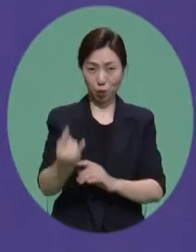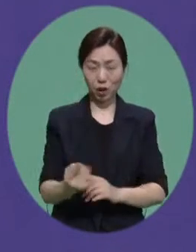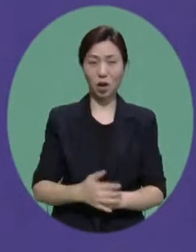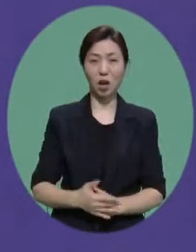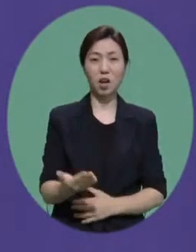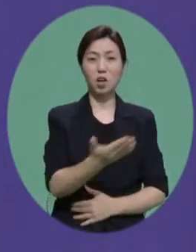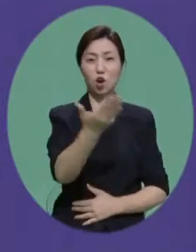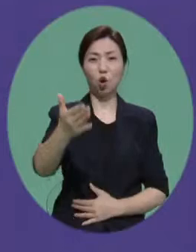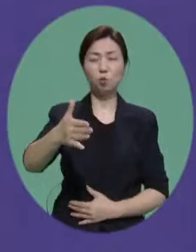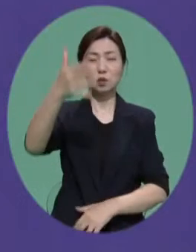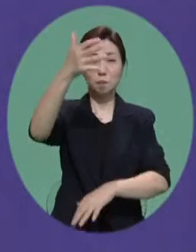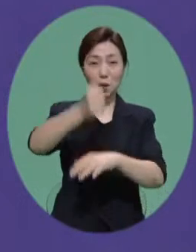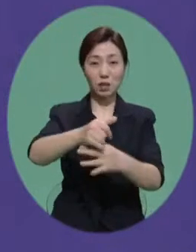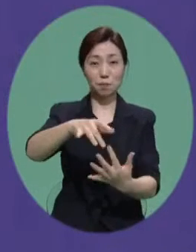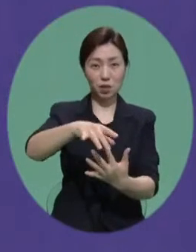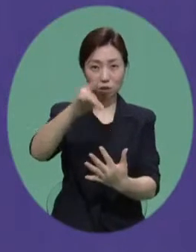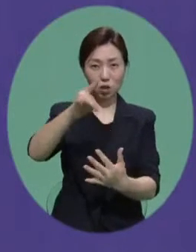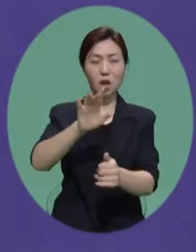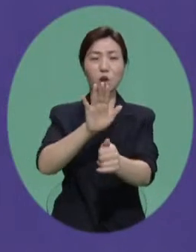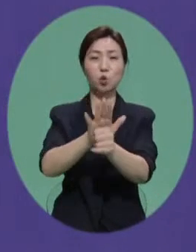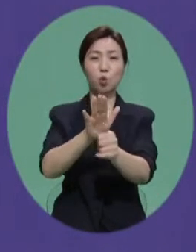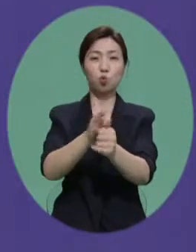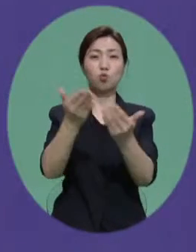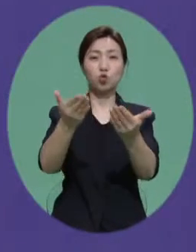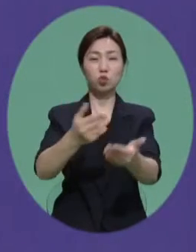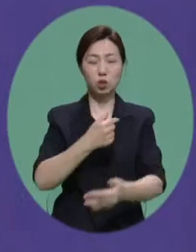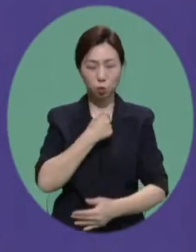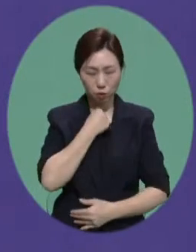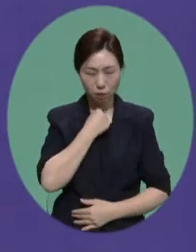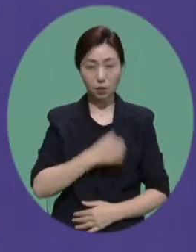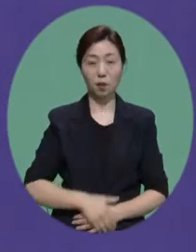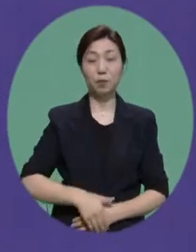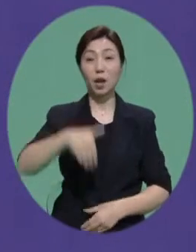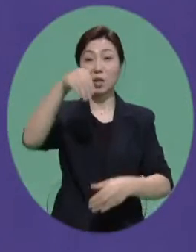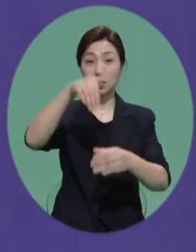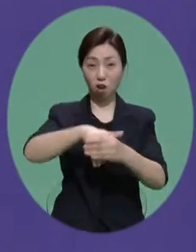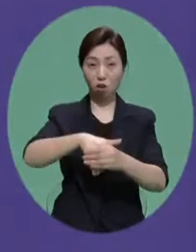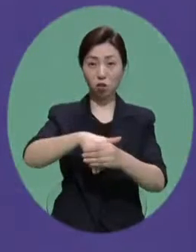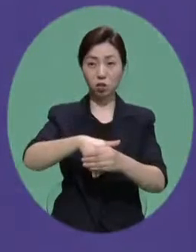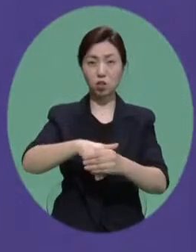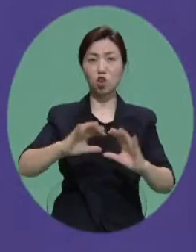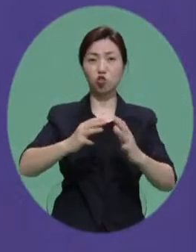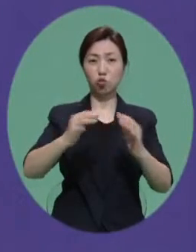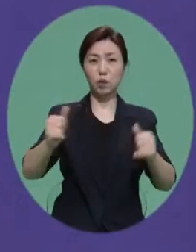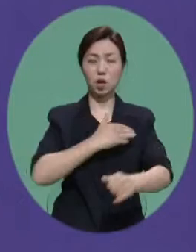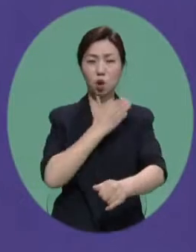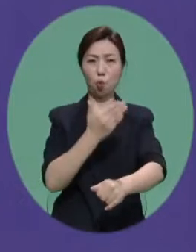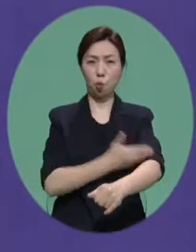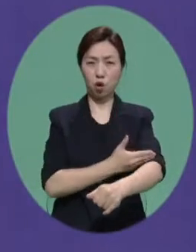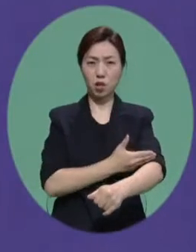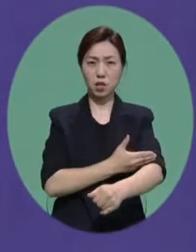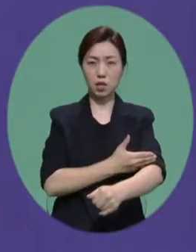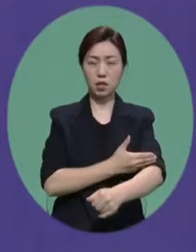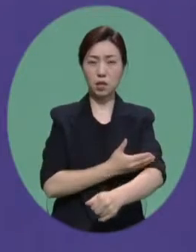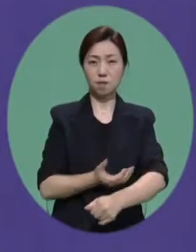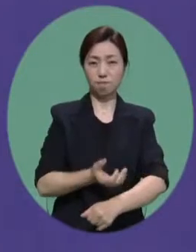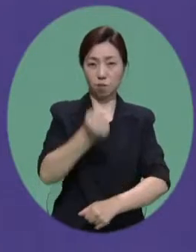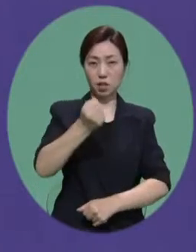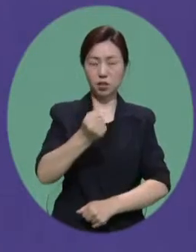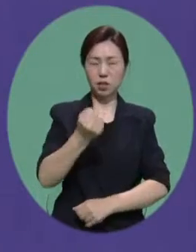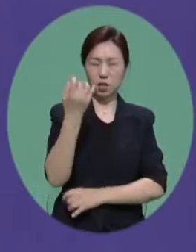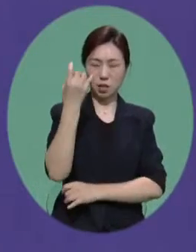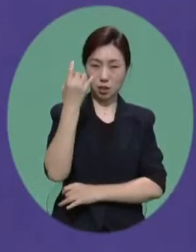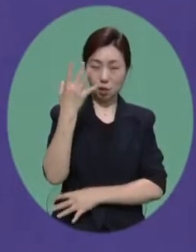최종 선택에 많은 도움이 되기를 바라겠습니다 선거는 국민이 주권을 행사하는 가장 기본적인